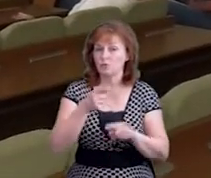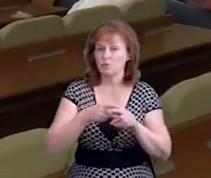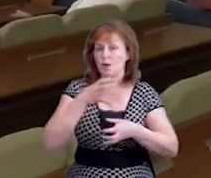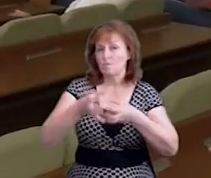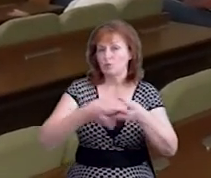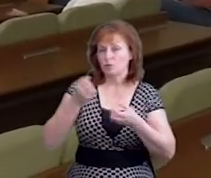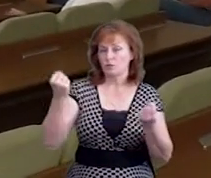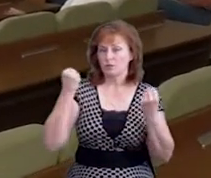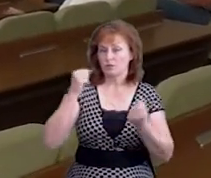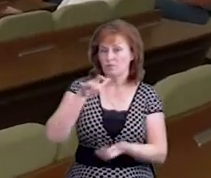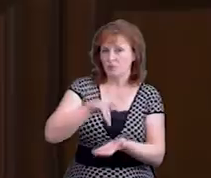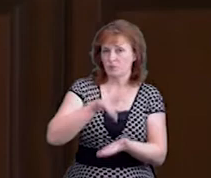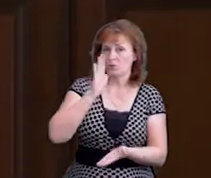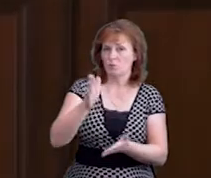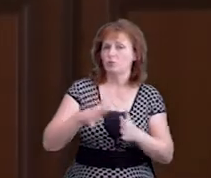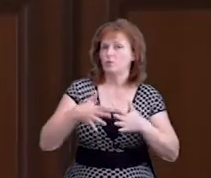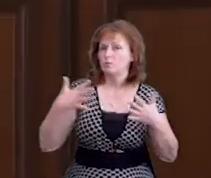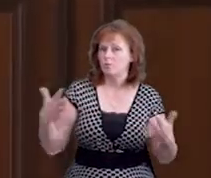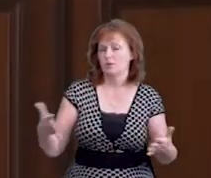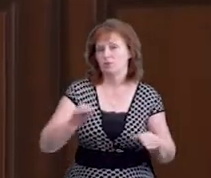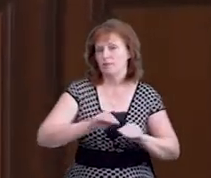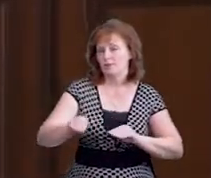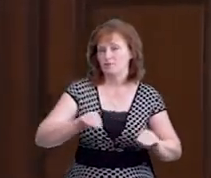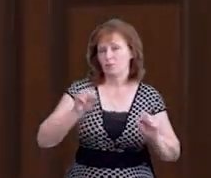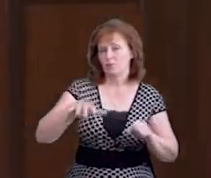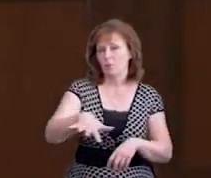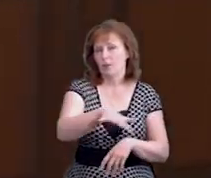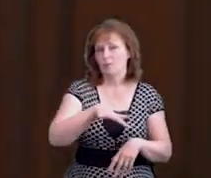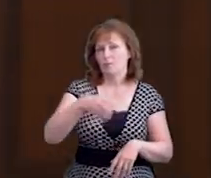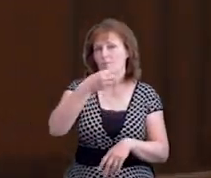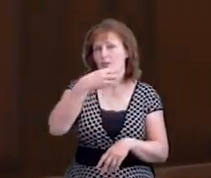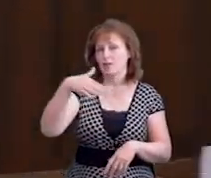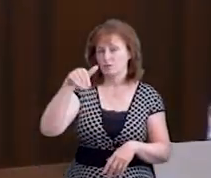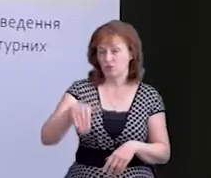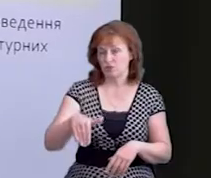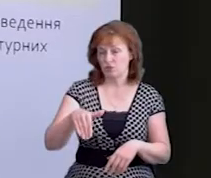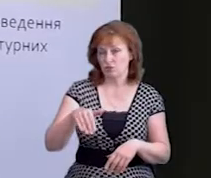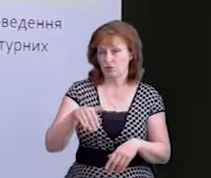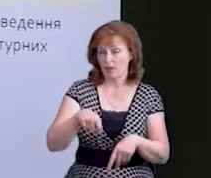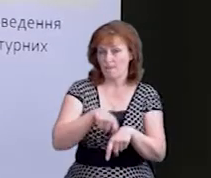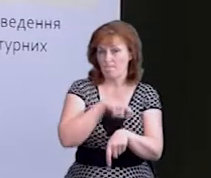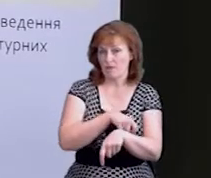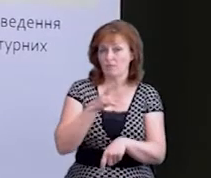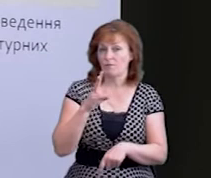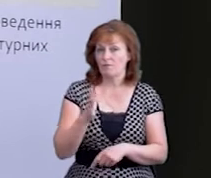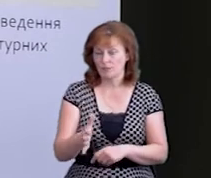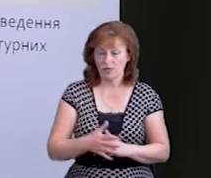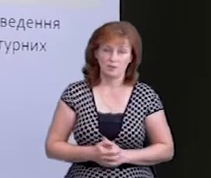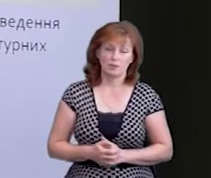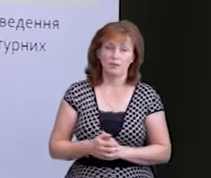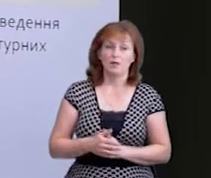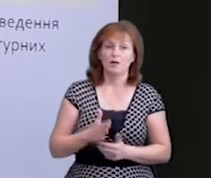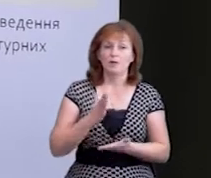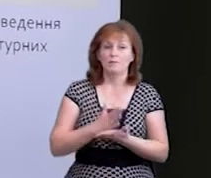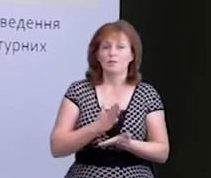спортивний центр буде більшим. Його можна буде розмістити на площі 15 тисяч метрів квадратних. Налічя существующей